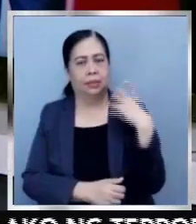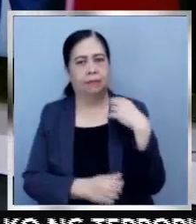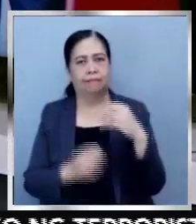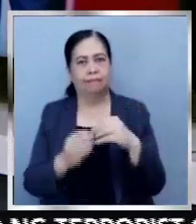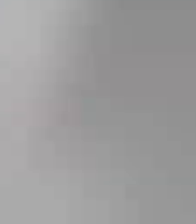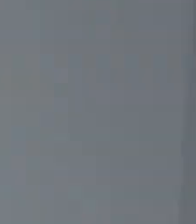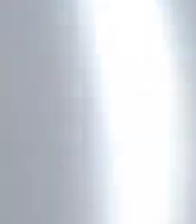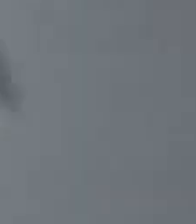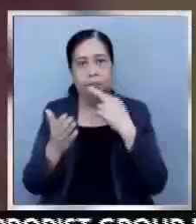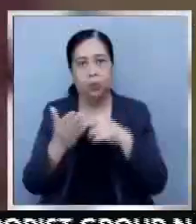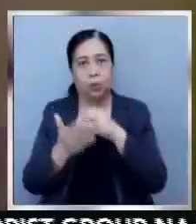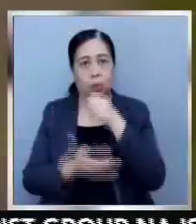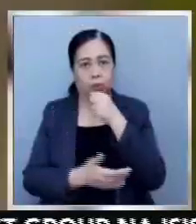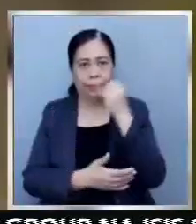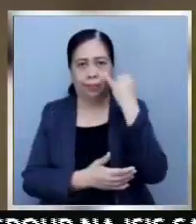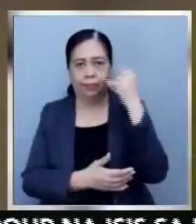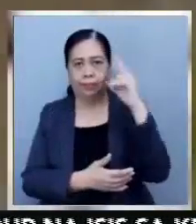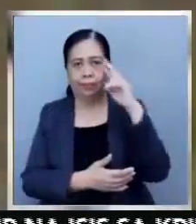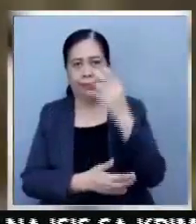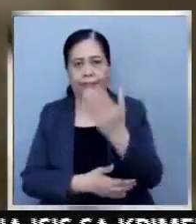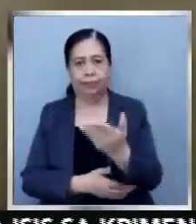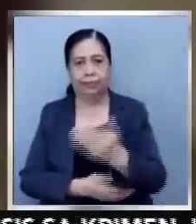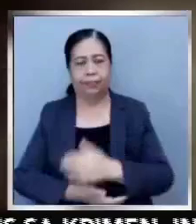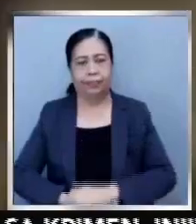June Veneracion.